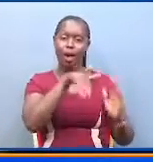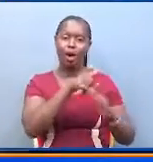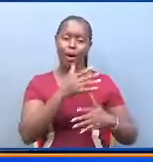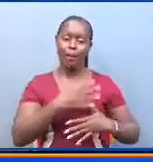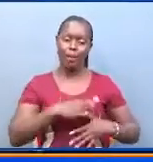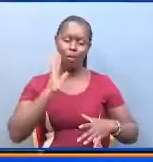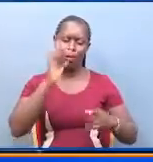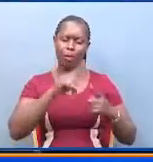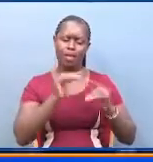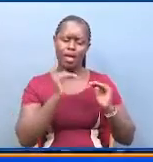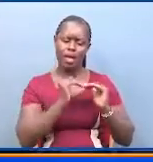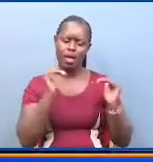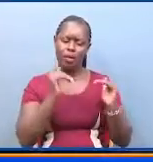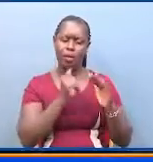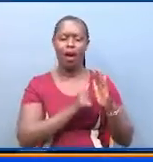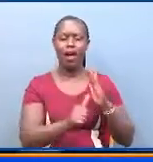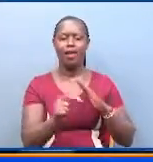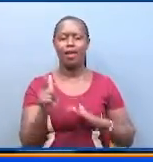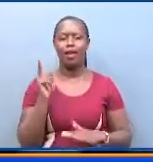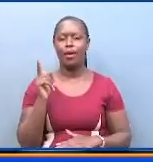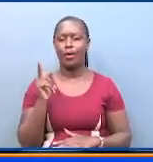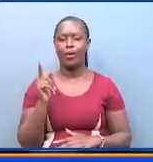sawa chini ya sheria.